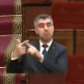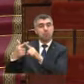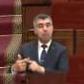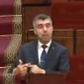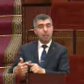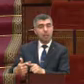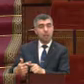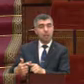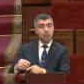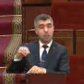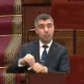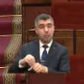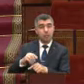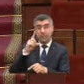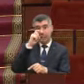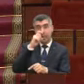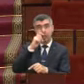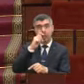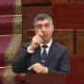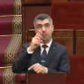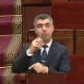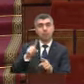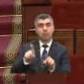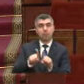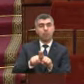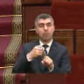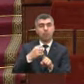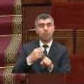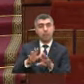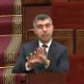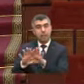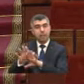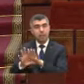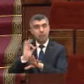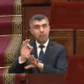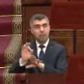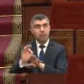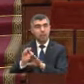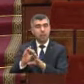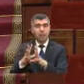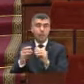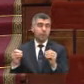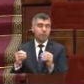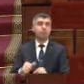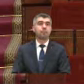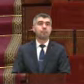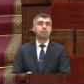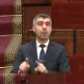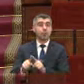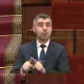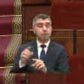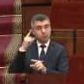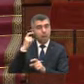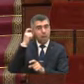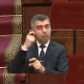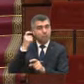باش يعيش هنا في المغرب الى هذاك التزم بالتدابير ديالكم ما غيبقالوش. هل هناك من عقلانه